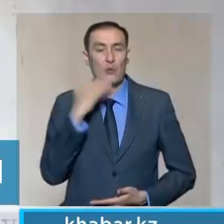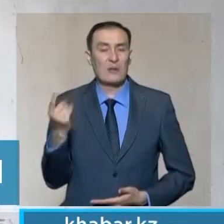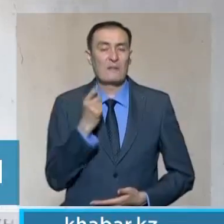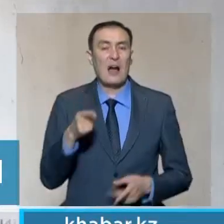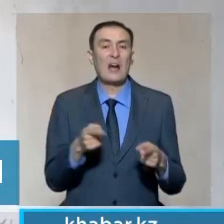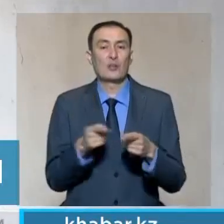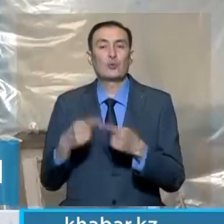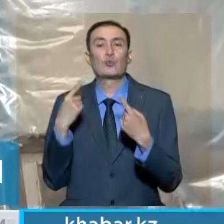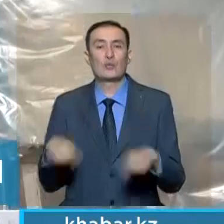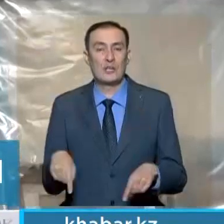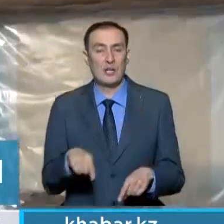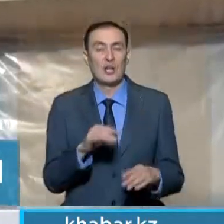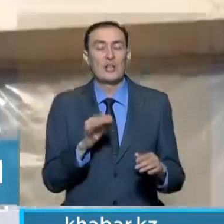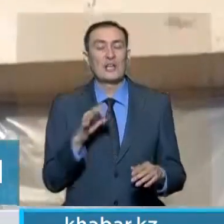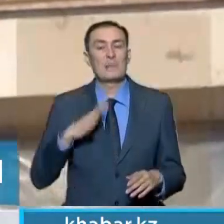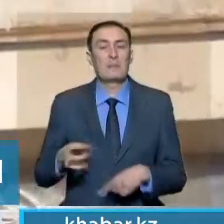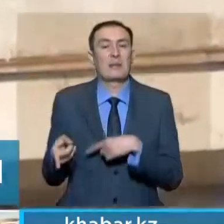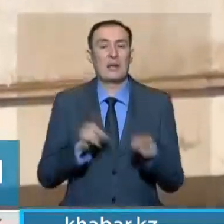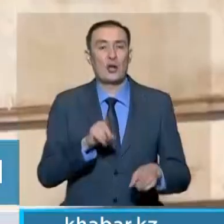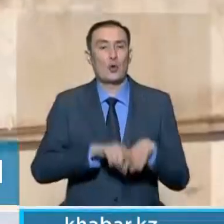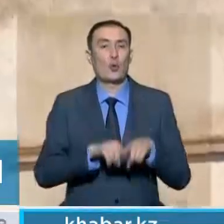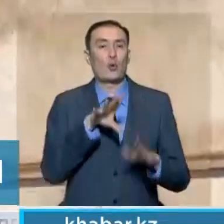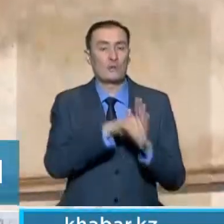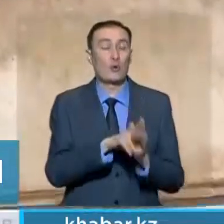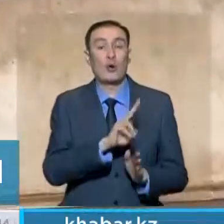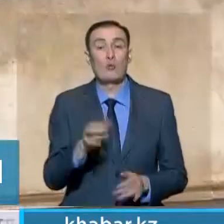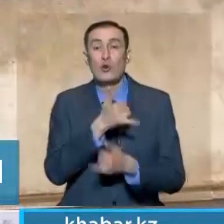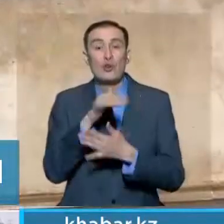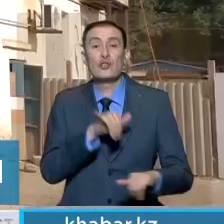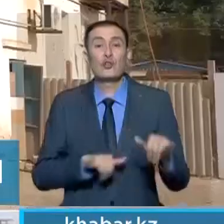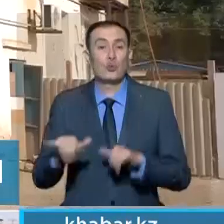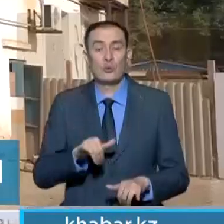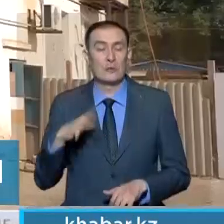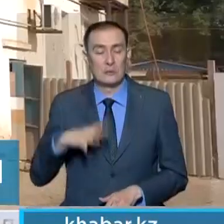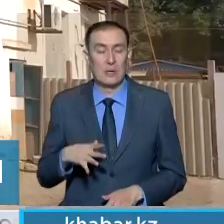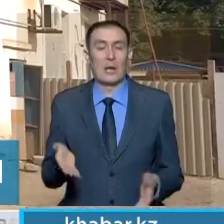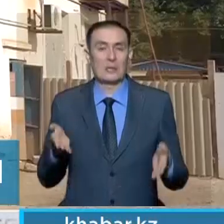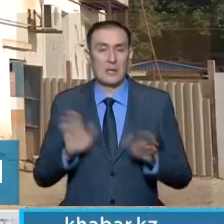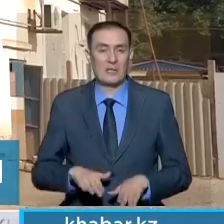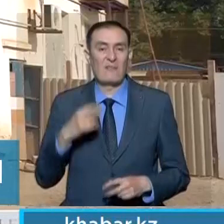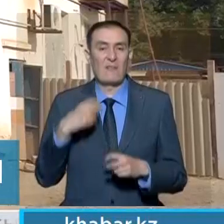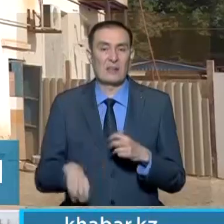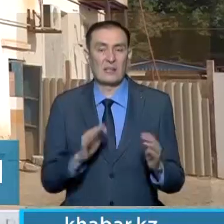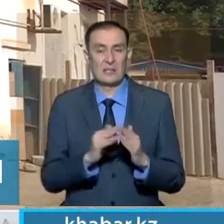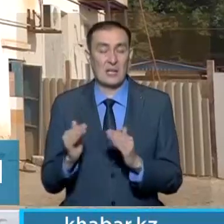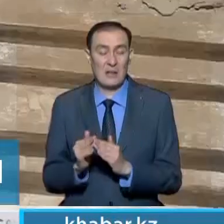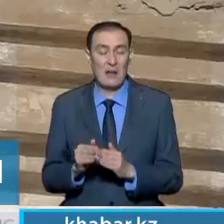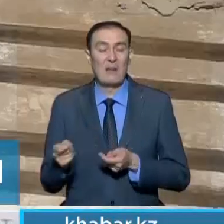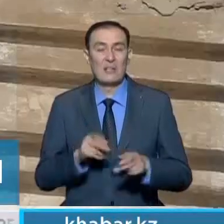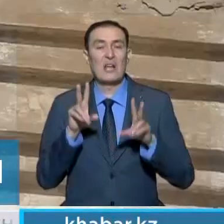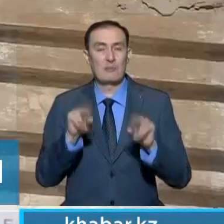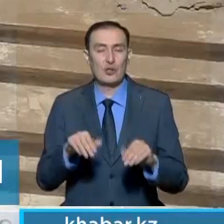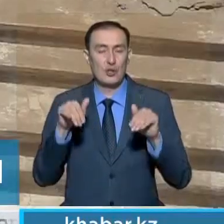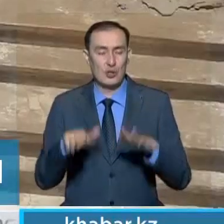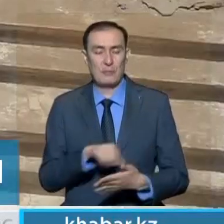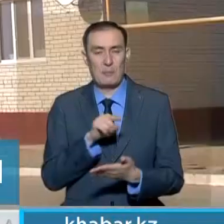владельцев арендуют другие жилища или же переехали к родственникам. Но те, кому некуда идти, остаются в аварийных зданиях. Власти обещают